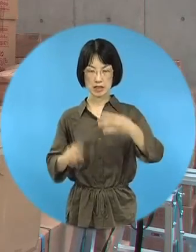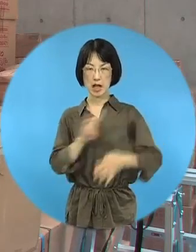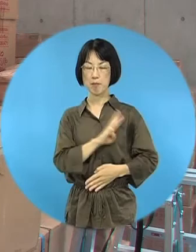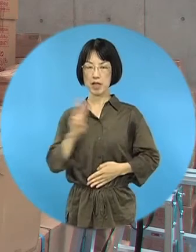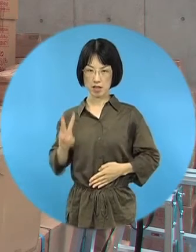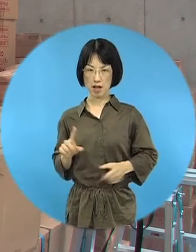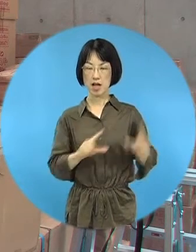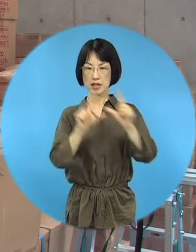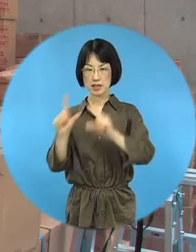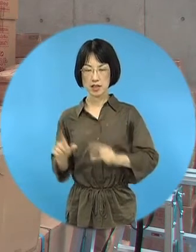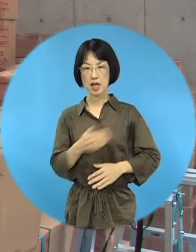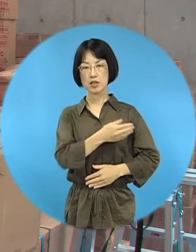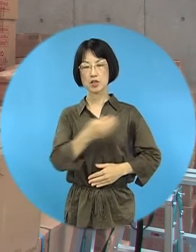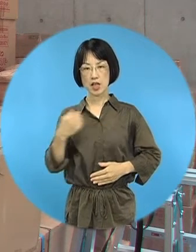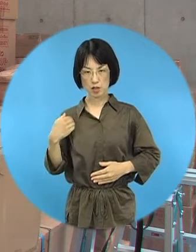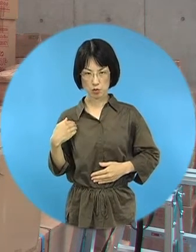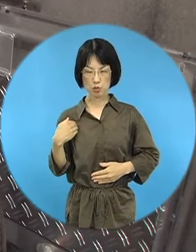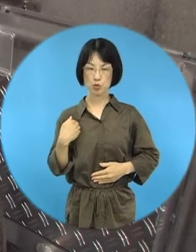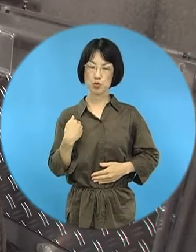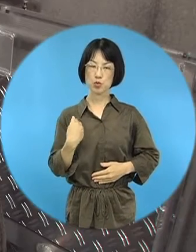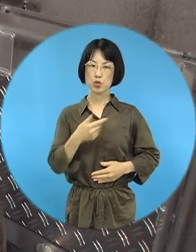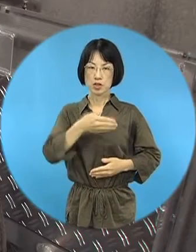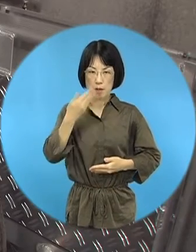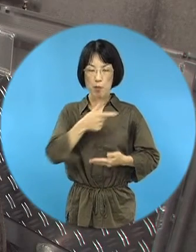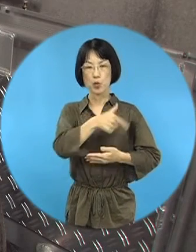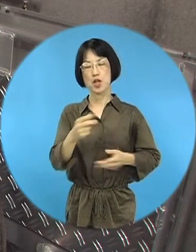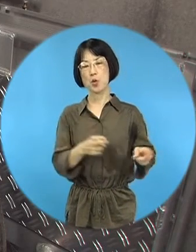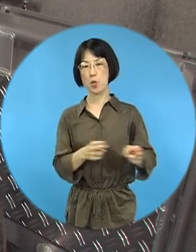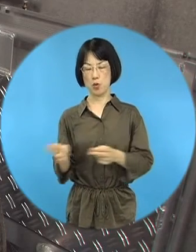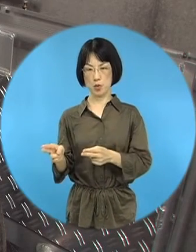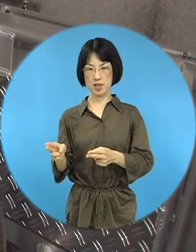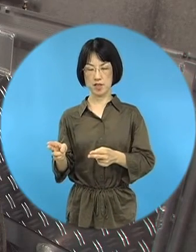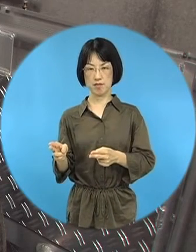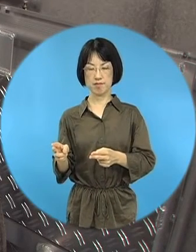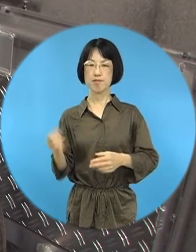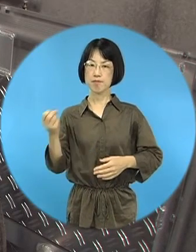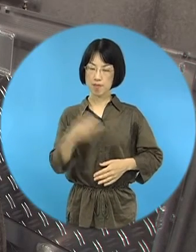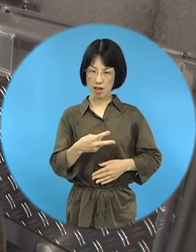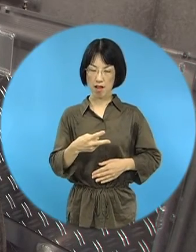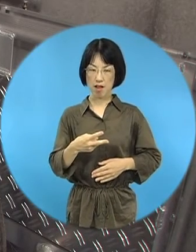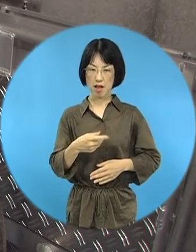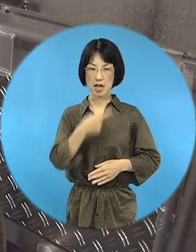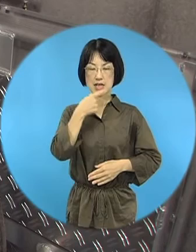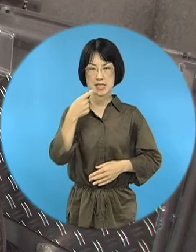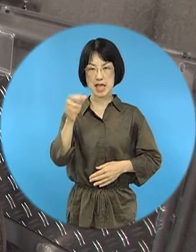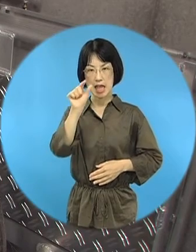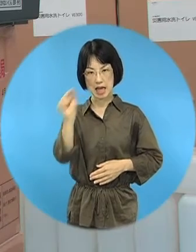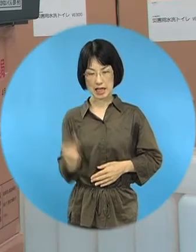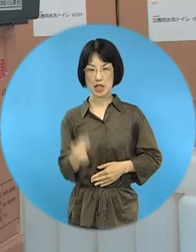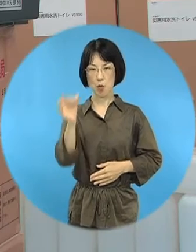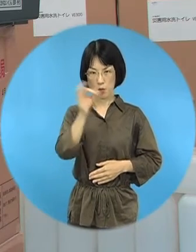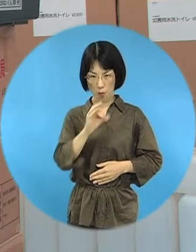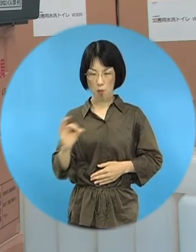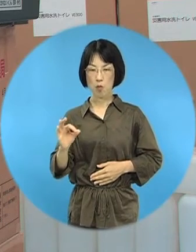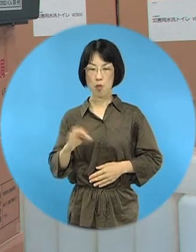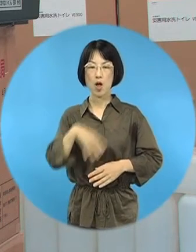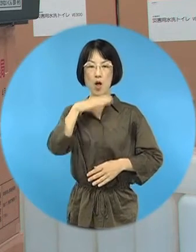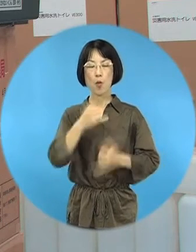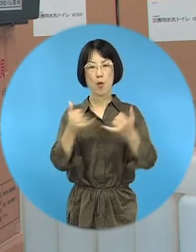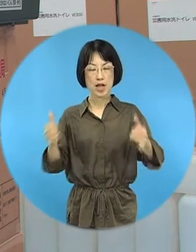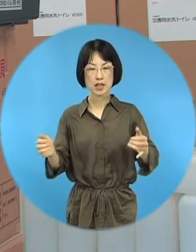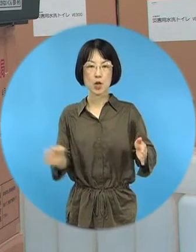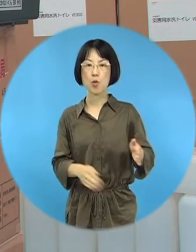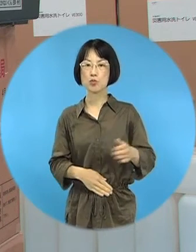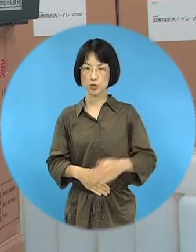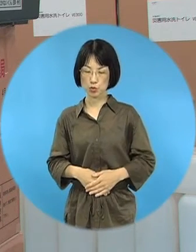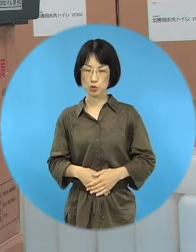できる食料や毛布などを備蓄しています。その他にもウェットティッシュ、生理用品、高齢者向けの大